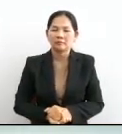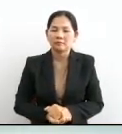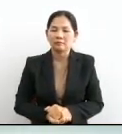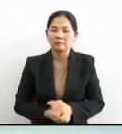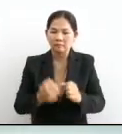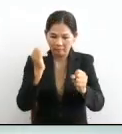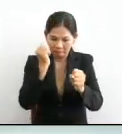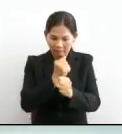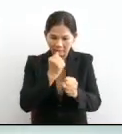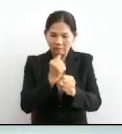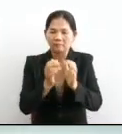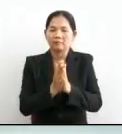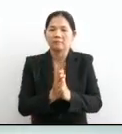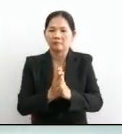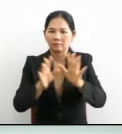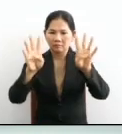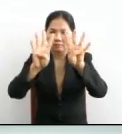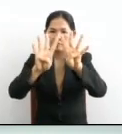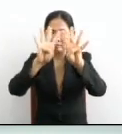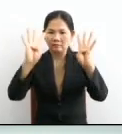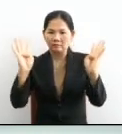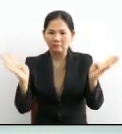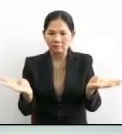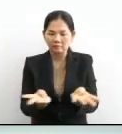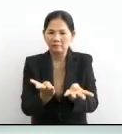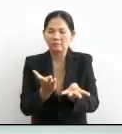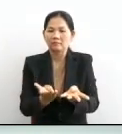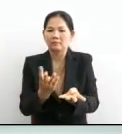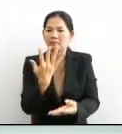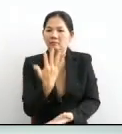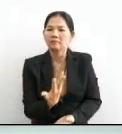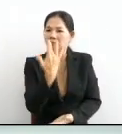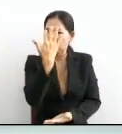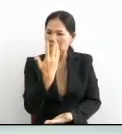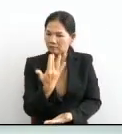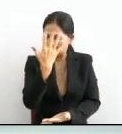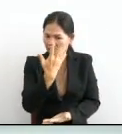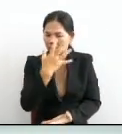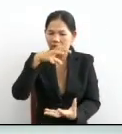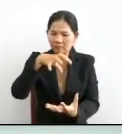kế trời ca lo chăm hơi sầm ngụt